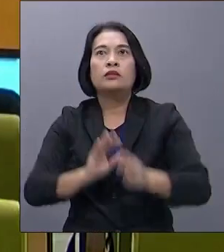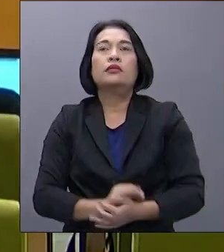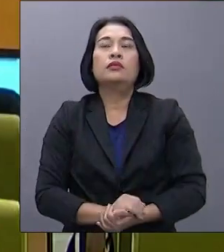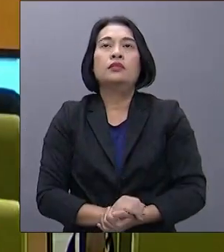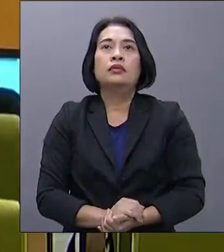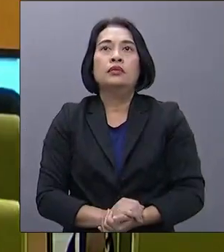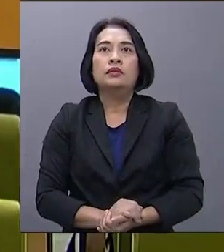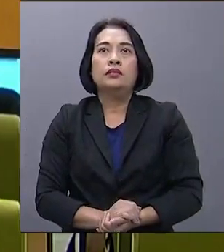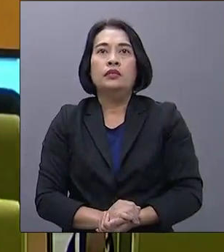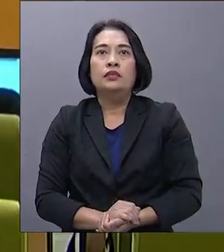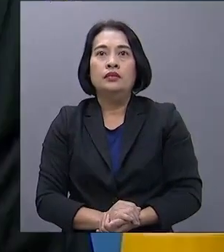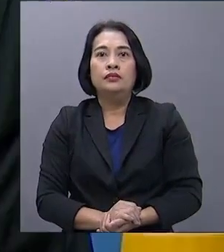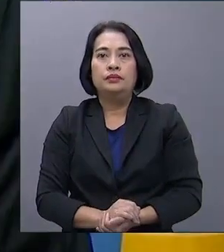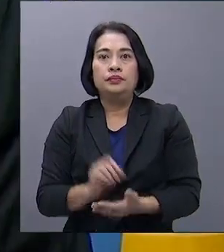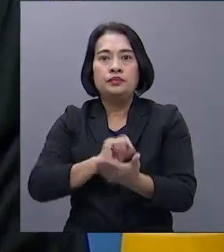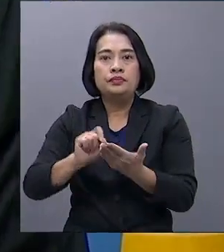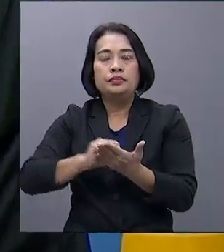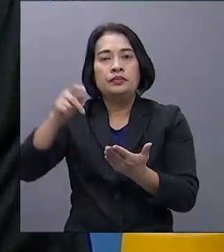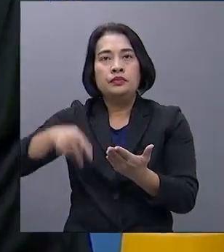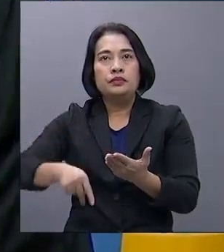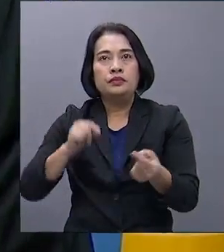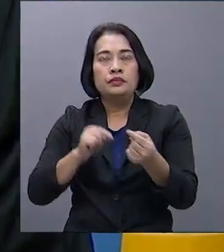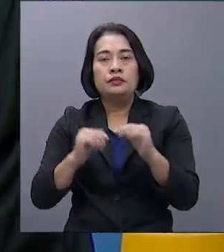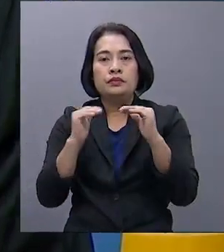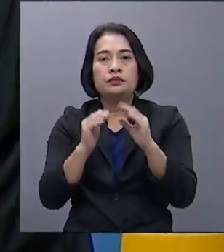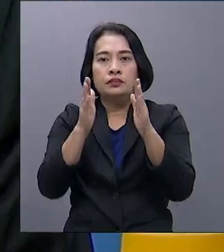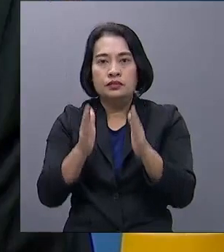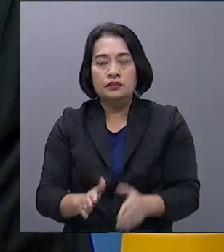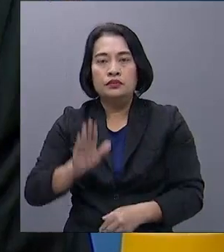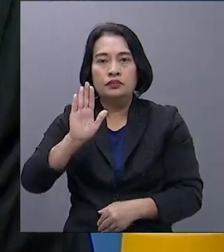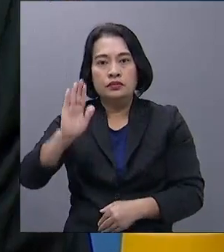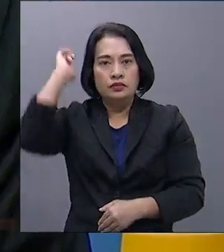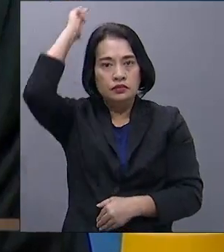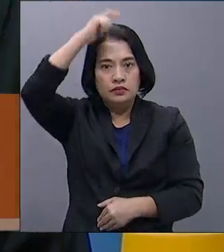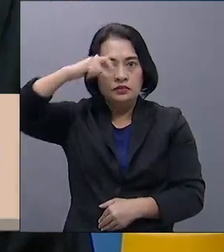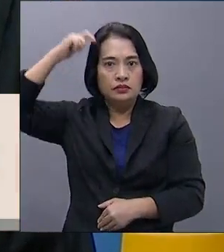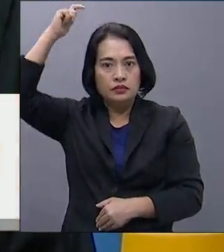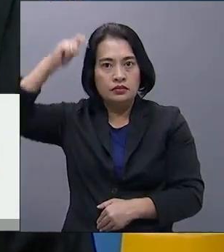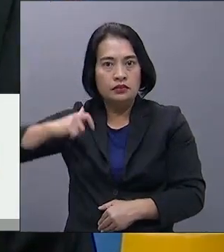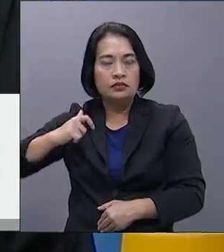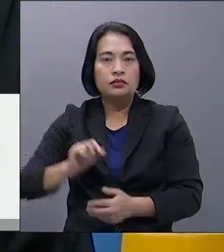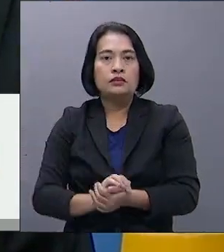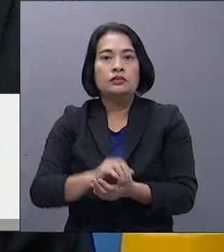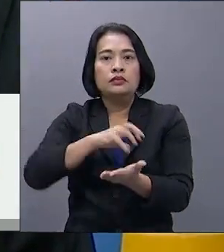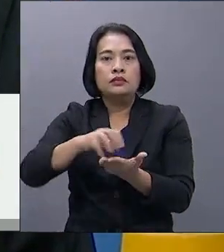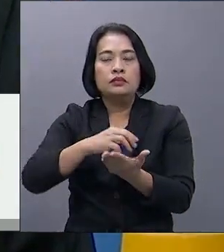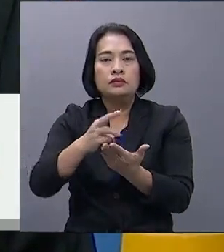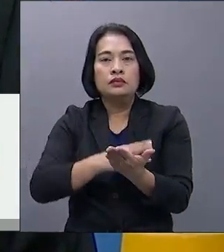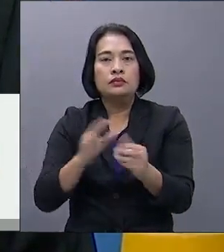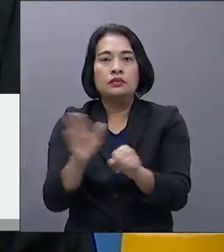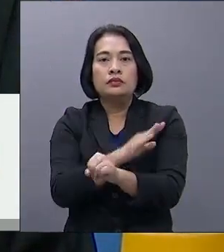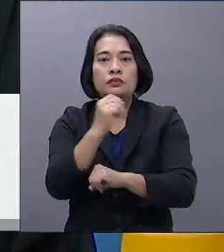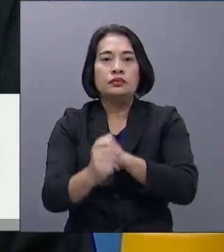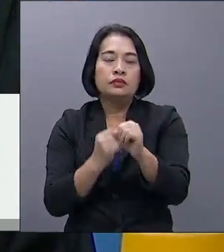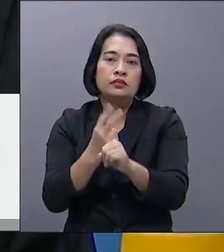ทอมแอนดรูส์ผู้เขียนรายงานพิเศษเกี่ยวกับสถานการณ์สิทธิมนุษยชนในเมียนมาเผยแพร่รายงานในวาระครบรอบ2ปีที่ก